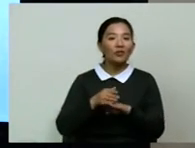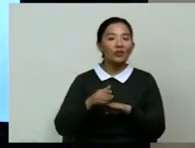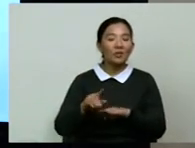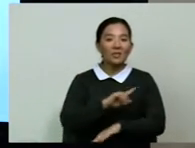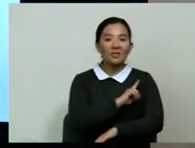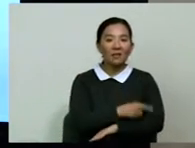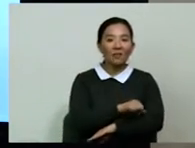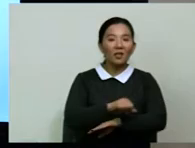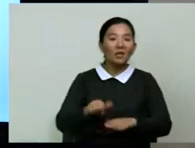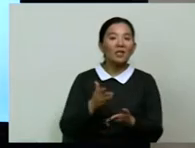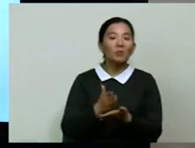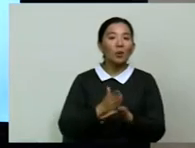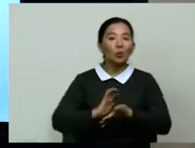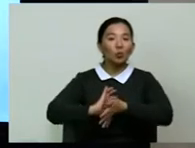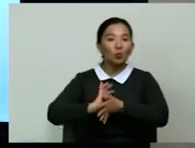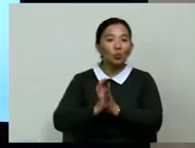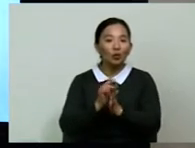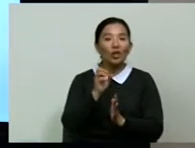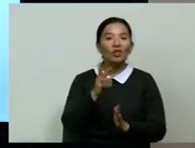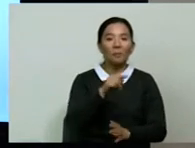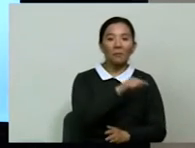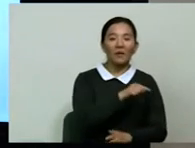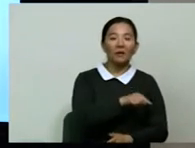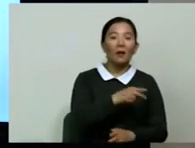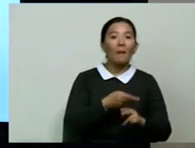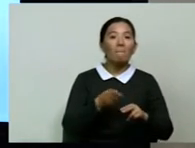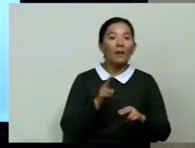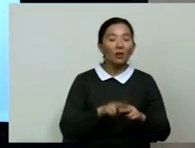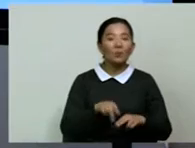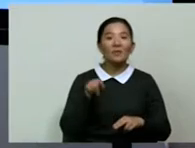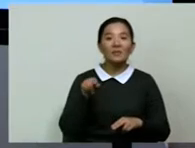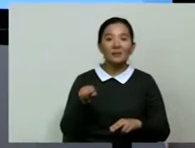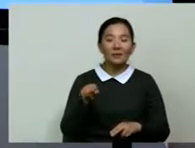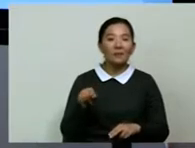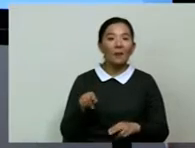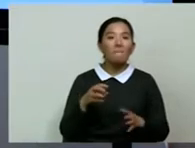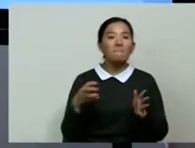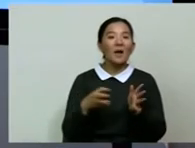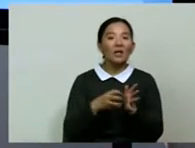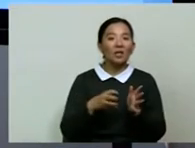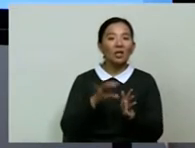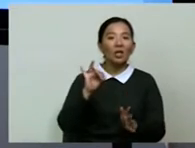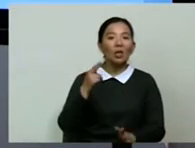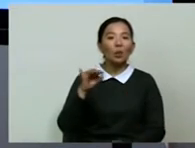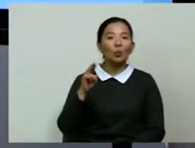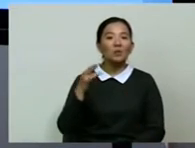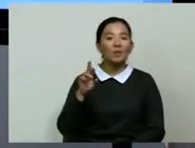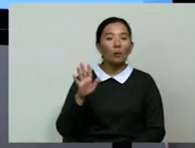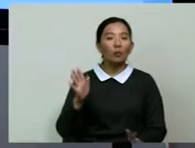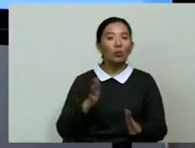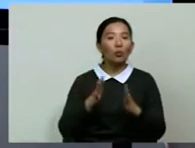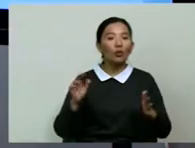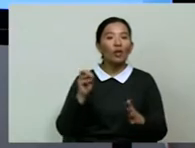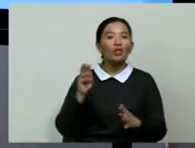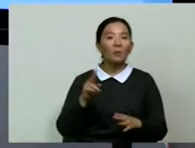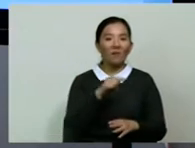линии расположены гуще, чем вот в этой. Поэтому здесь магнитной индукции будет больше, чем вот в